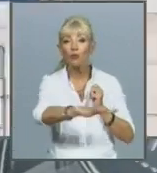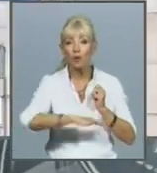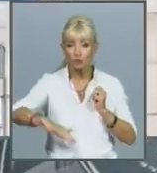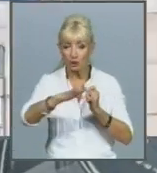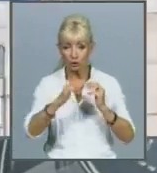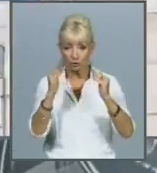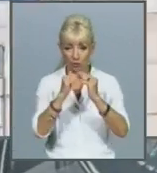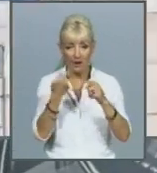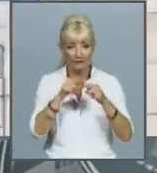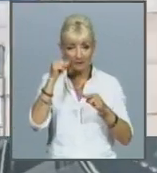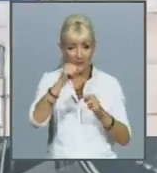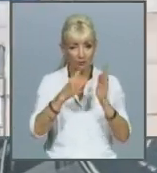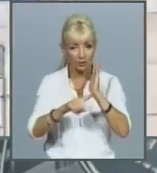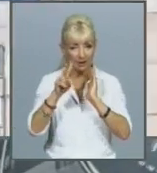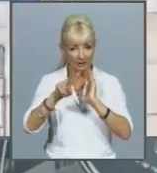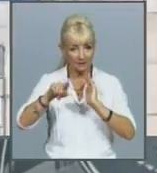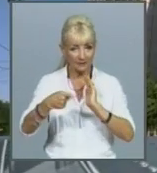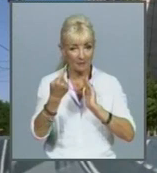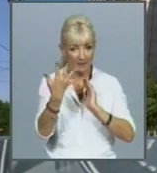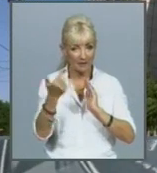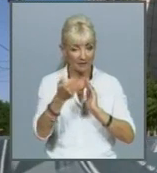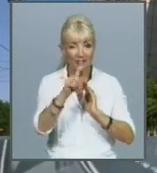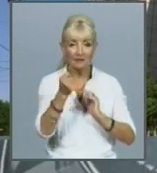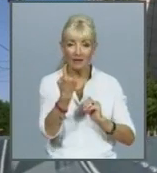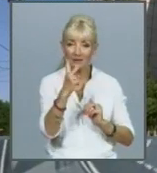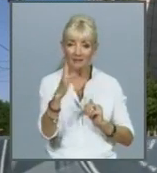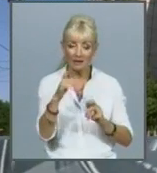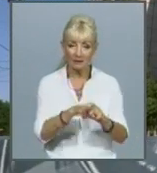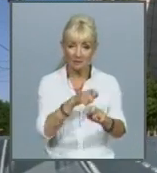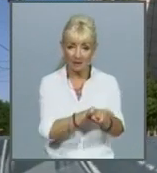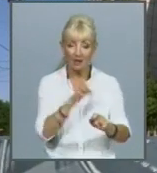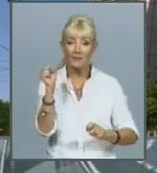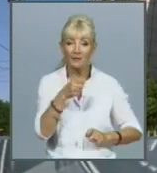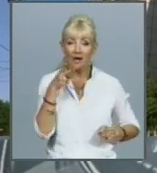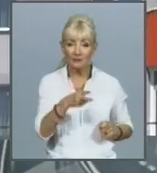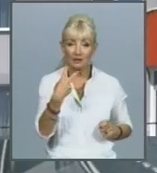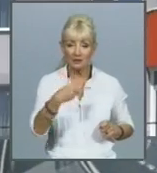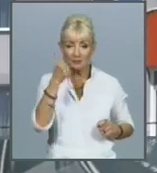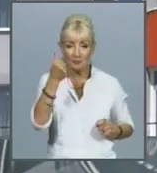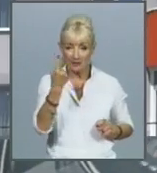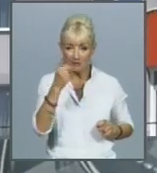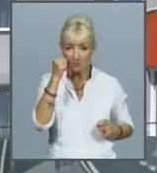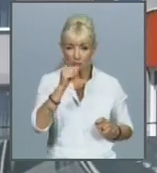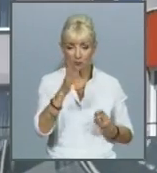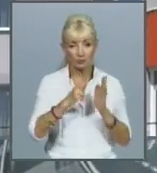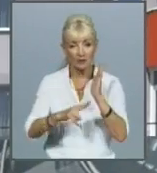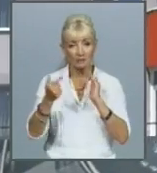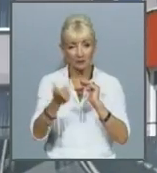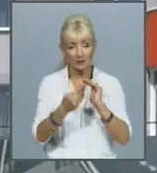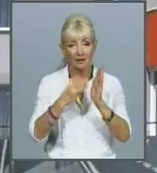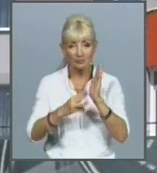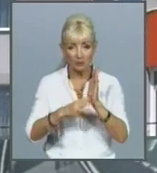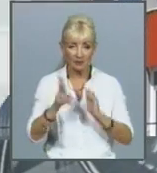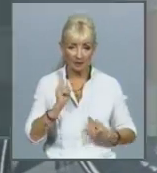він складає 62,5 гривні за квадратний метр, а от у 2021-му буде вже 70 гривень